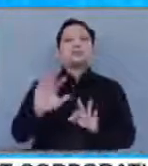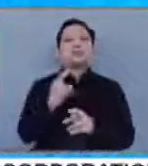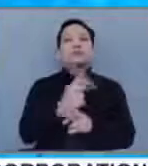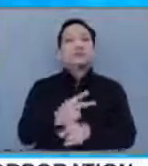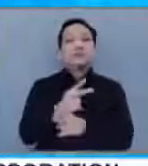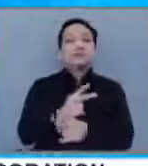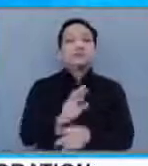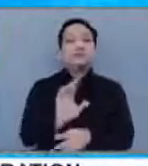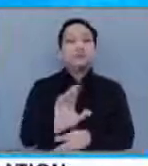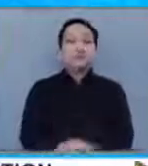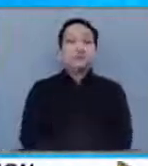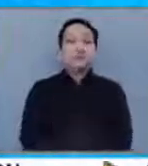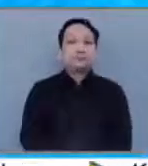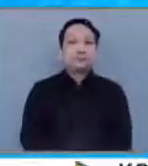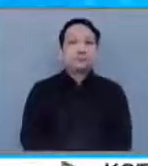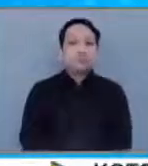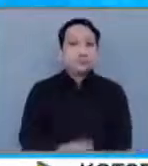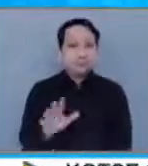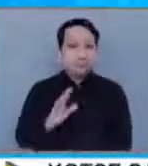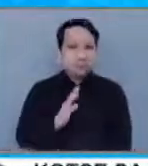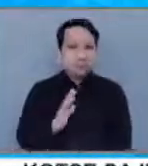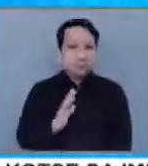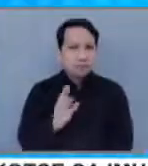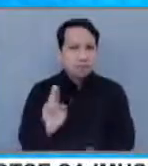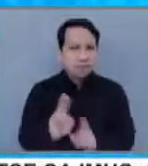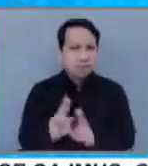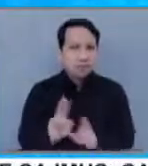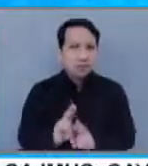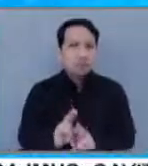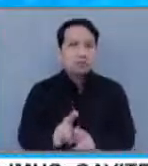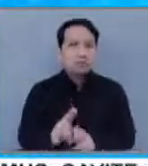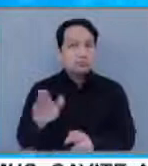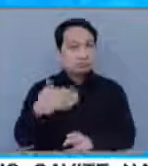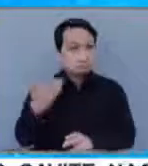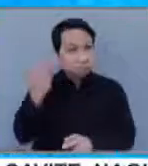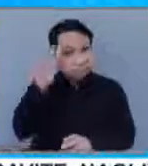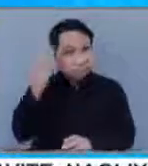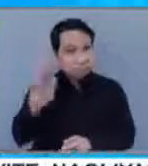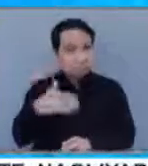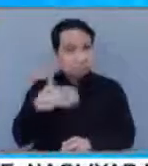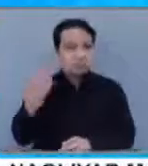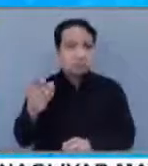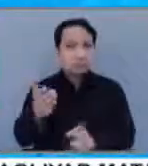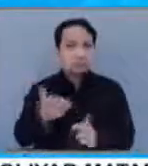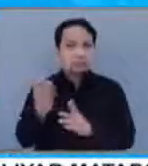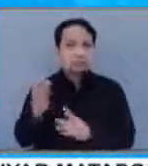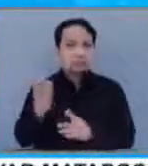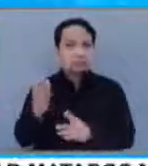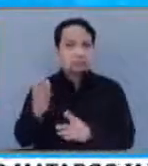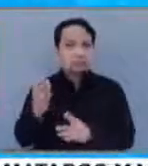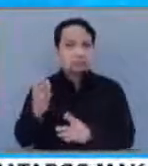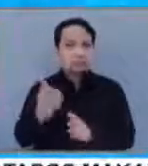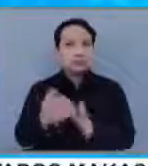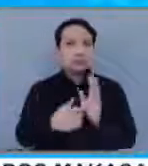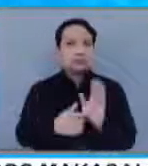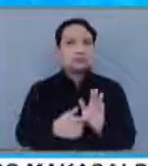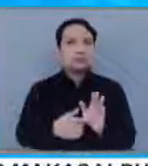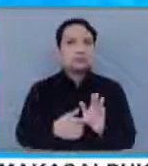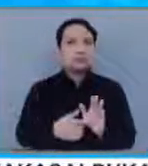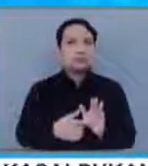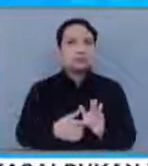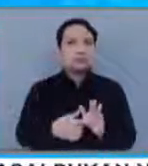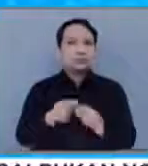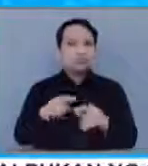tayo makontento sa karaniwan dahil malay natin, ang daan sa ating pag-unlad ay nasa paligid lamang.